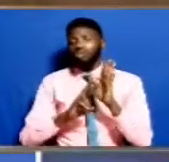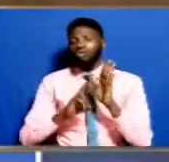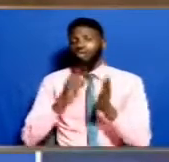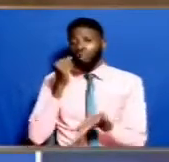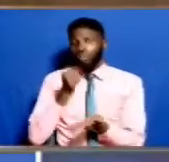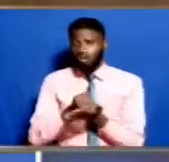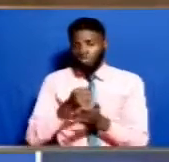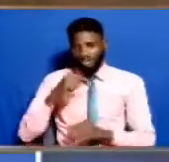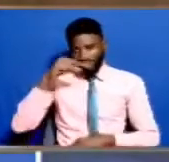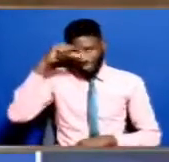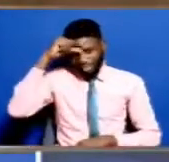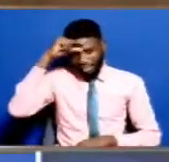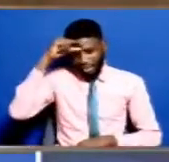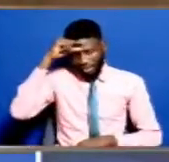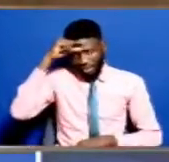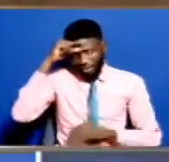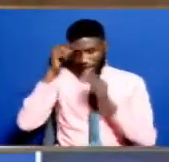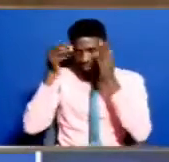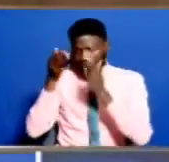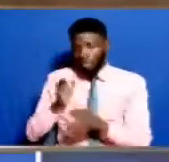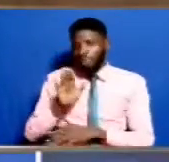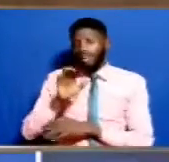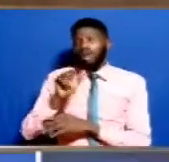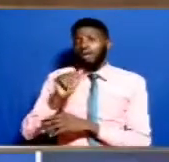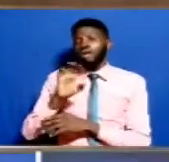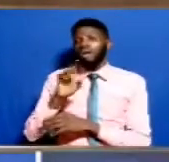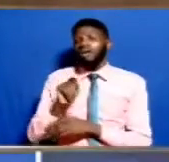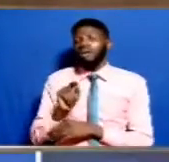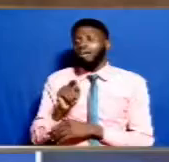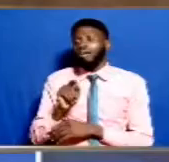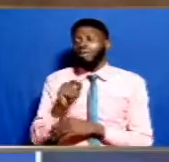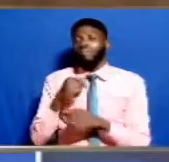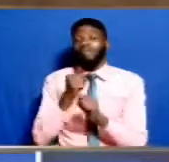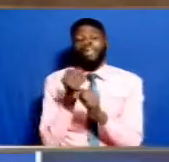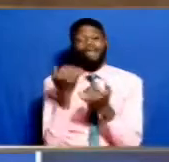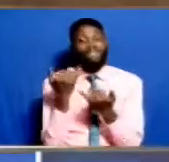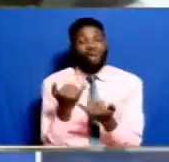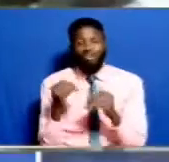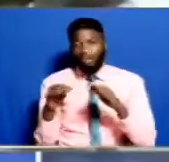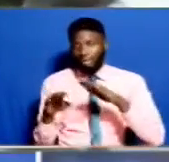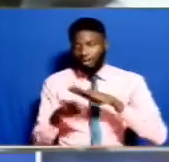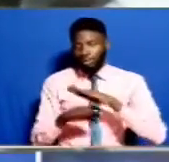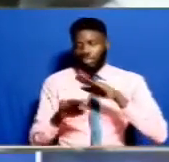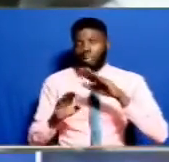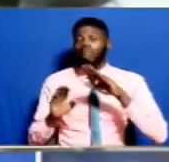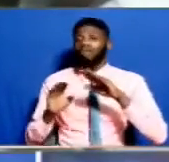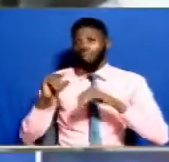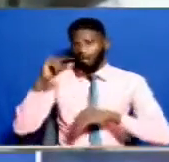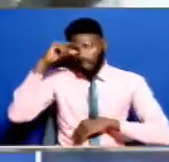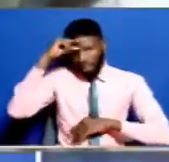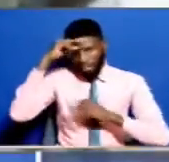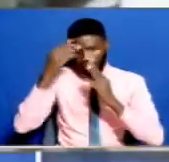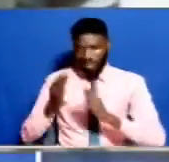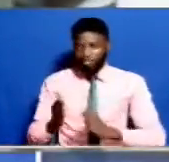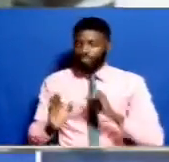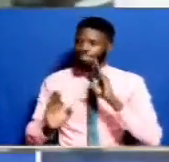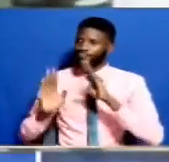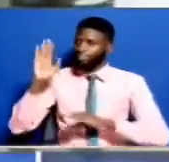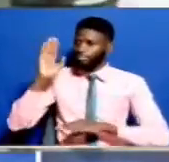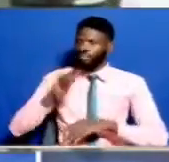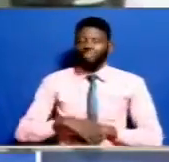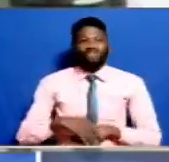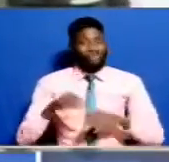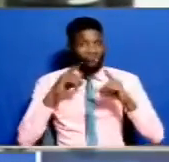act resulting into a hurried swearing of the deputy governor. Wambora amesema mkutano baraza lote la